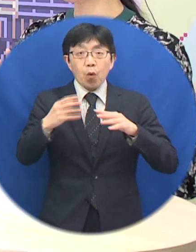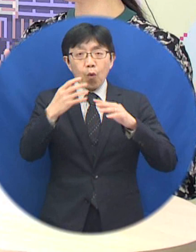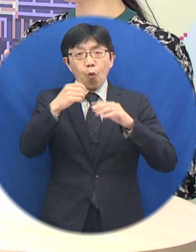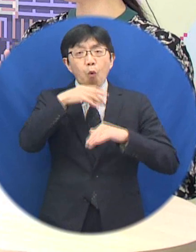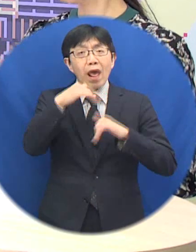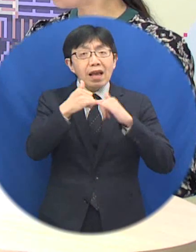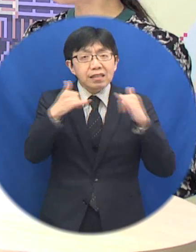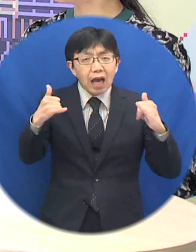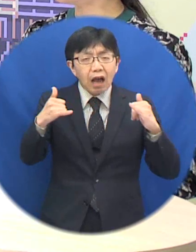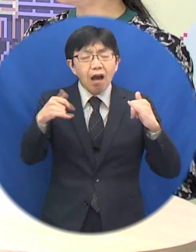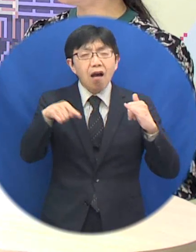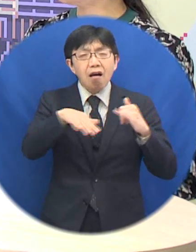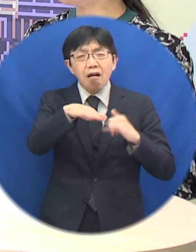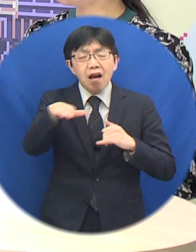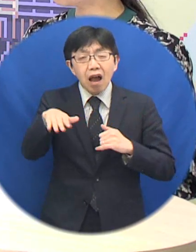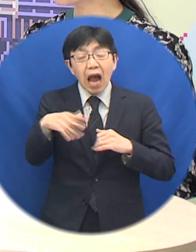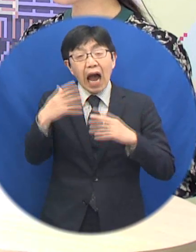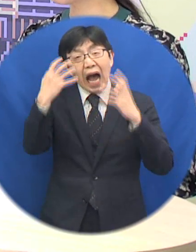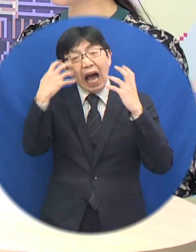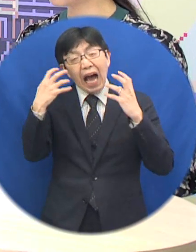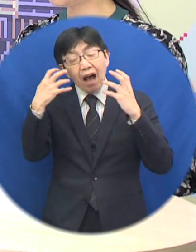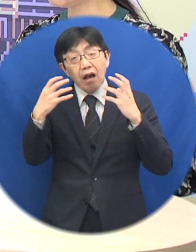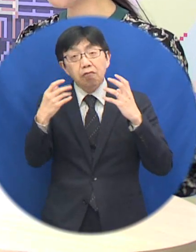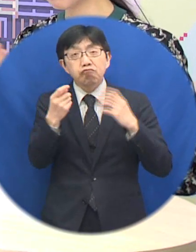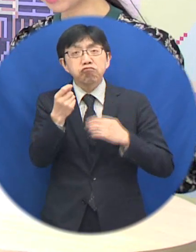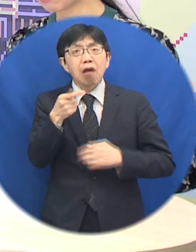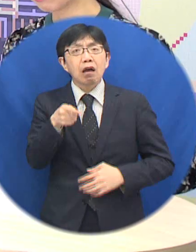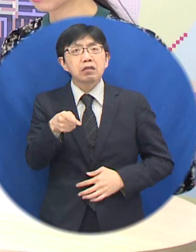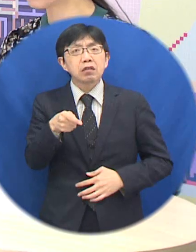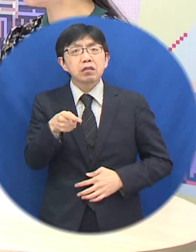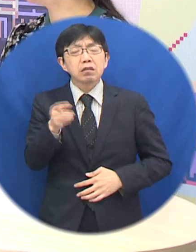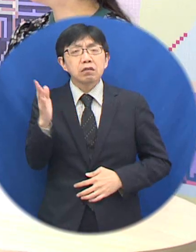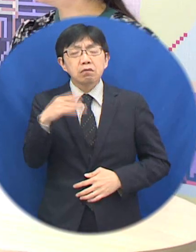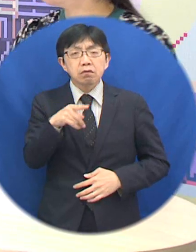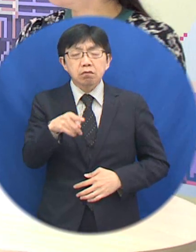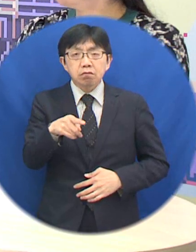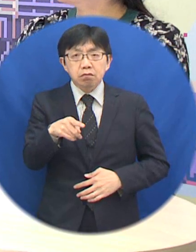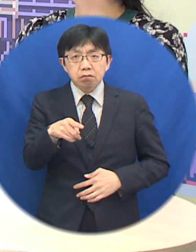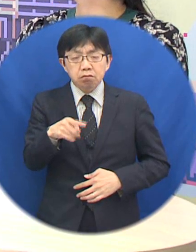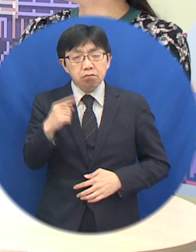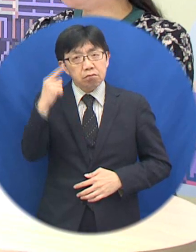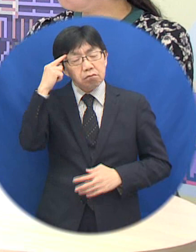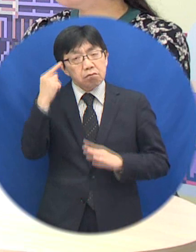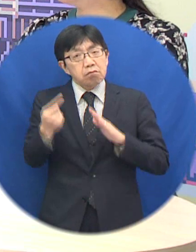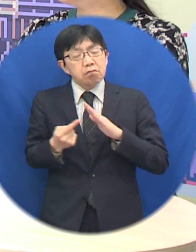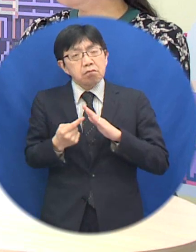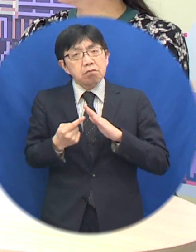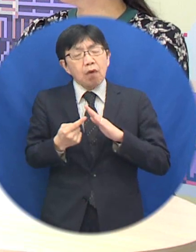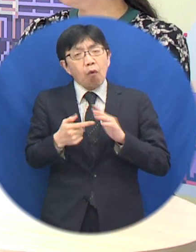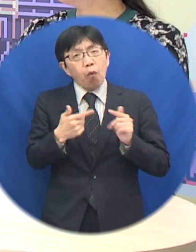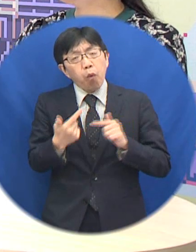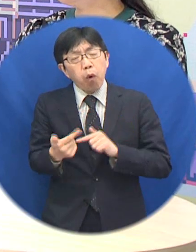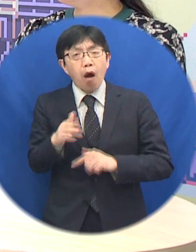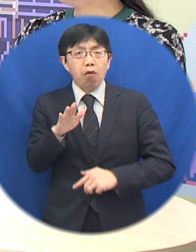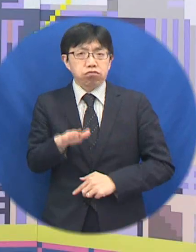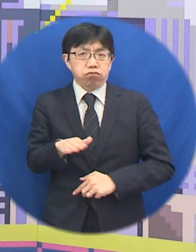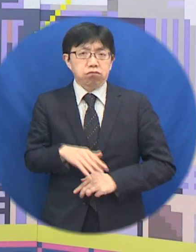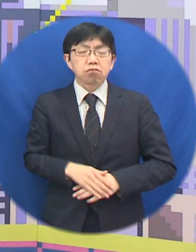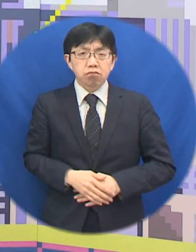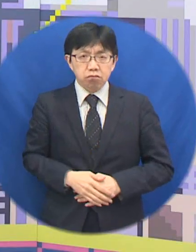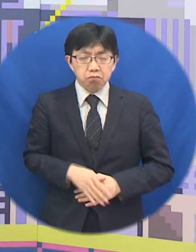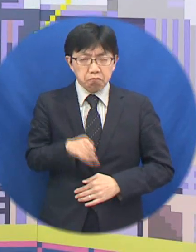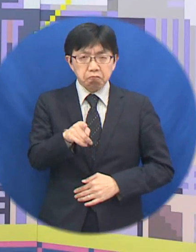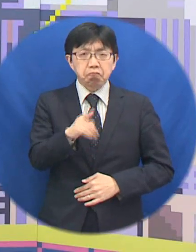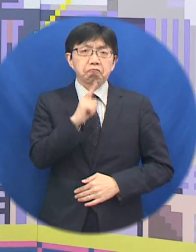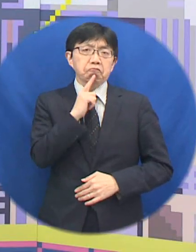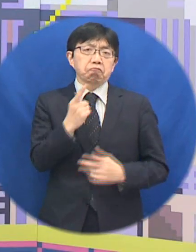をかきづらくなったりなど、こう感覚がね、鈍くなるなんてね、言われてたりしますもんね。 そうです。おっしゃる